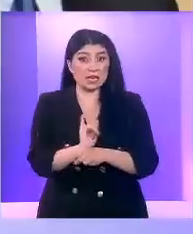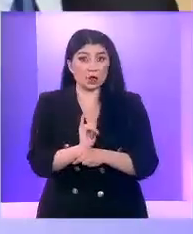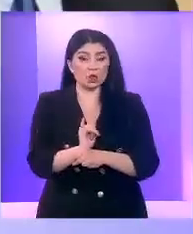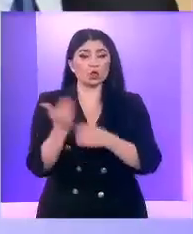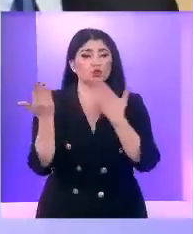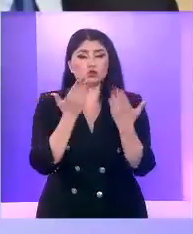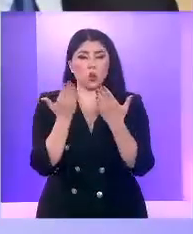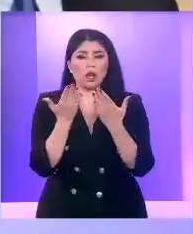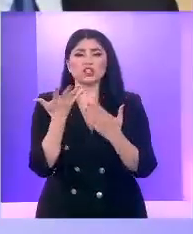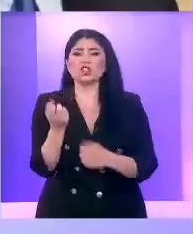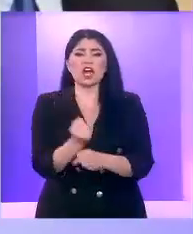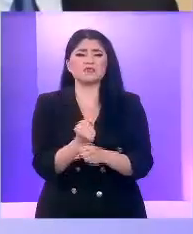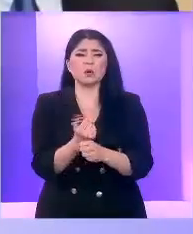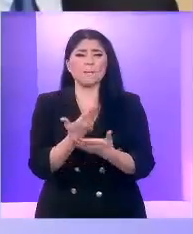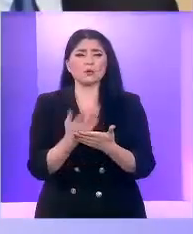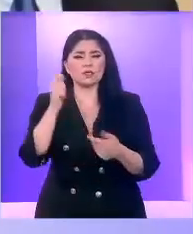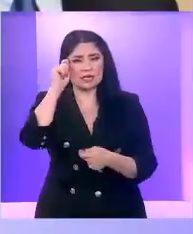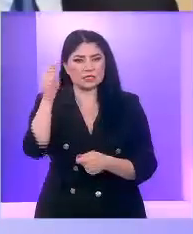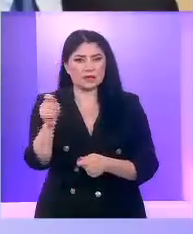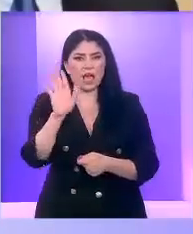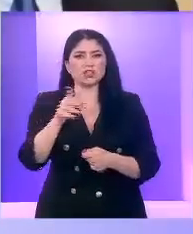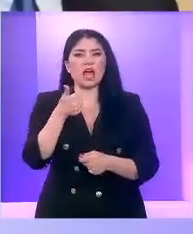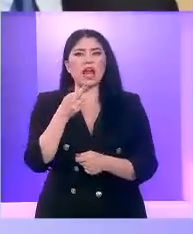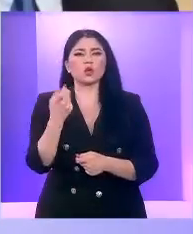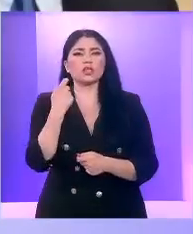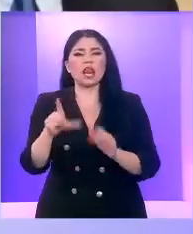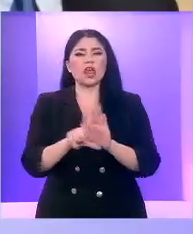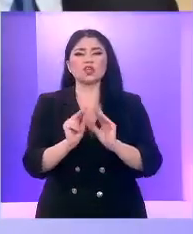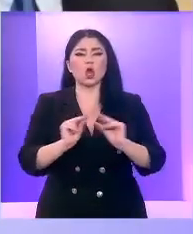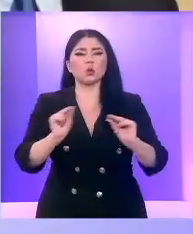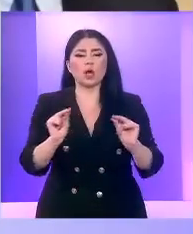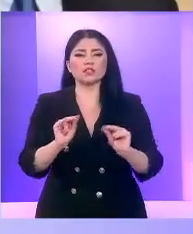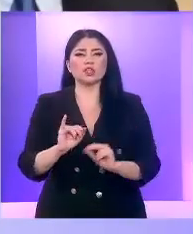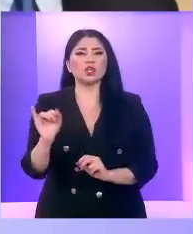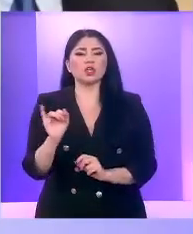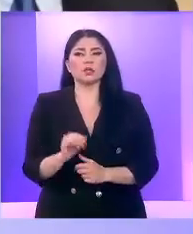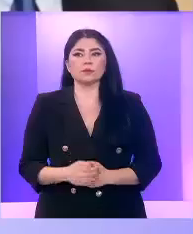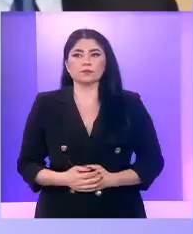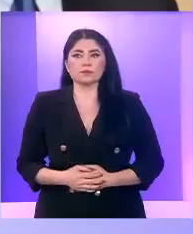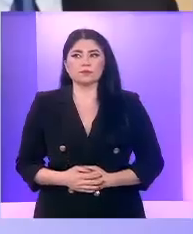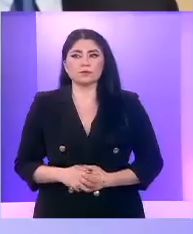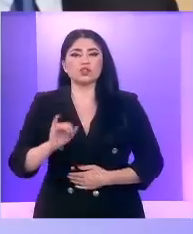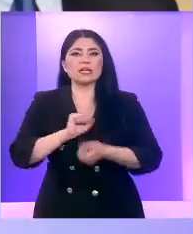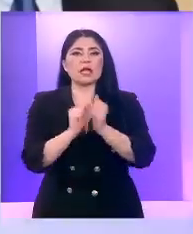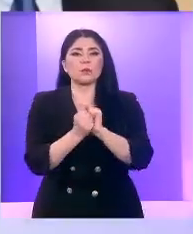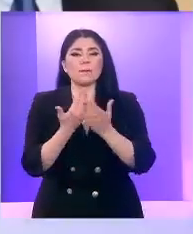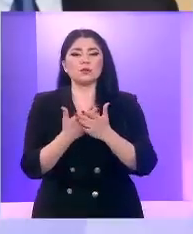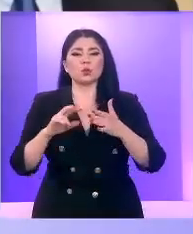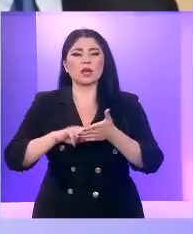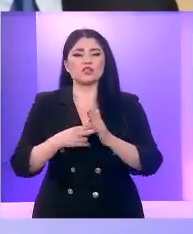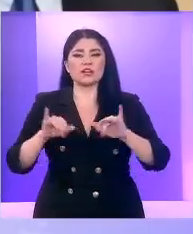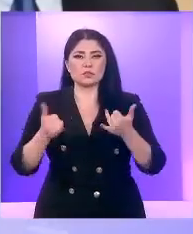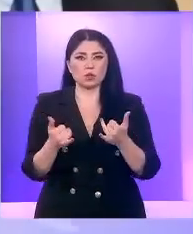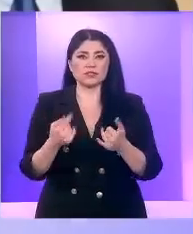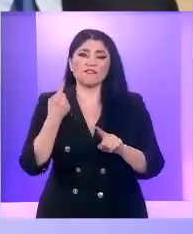de unitate, ce ați făcut ca să se respecte acel articol din legea educației? Cine s-a bătut pentru rezolvarea acestei situații?